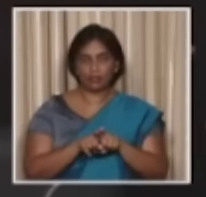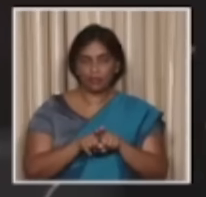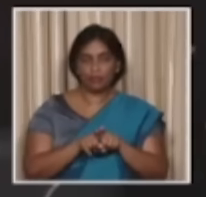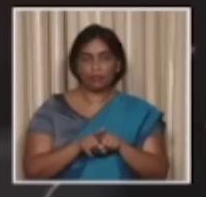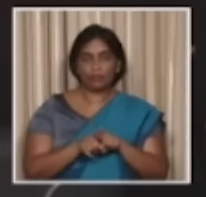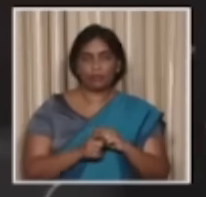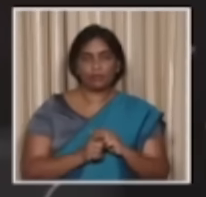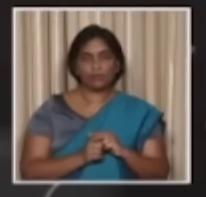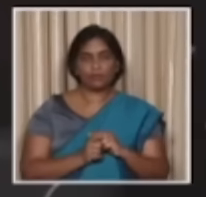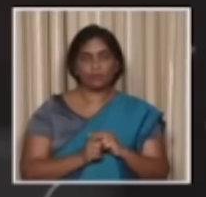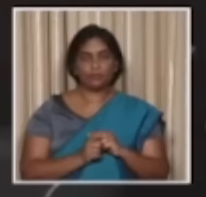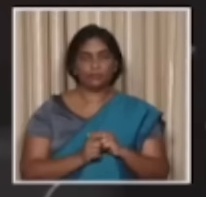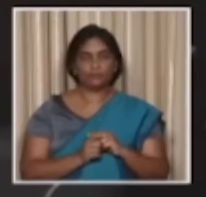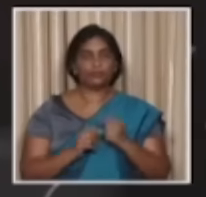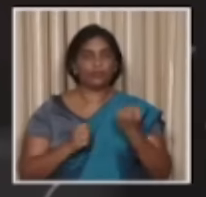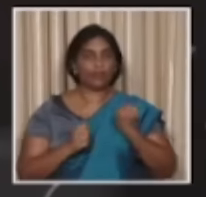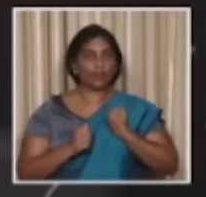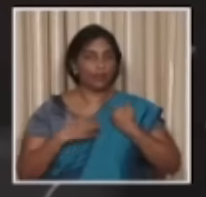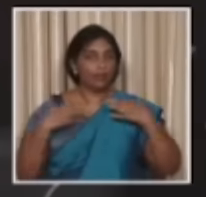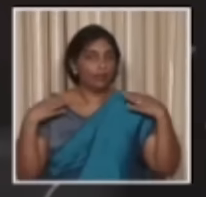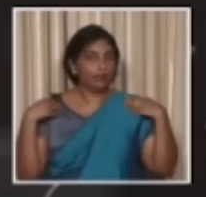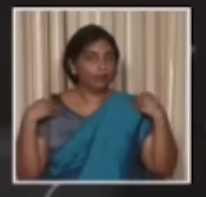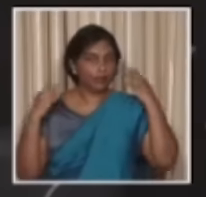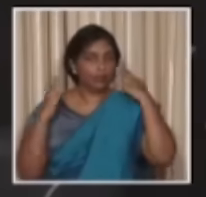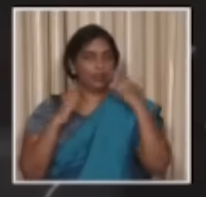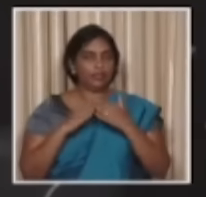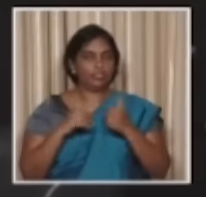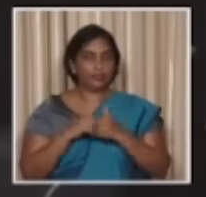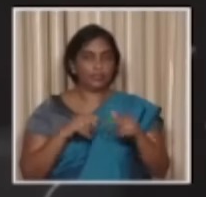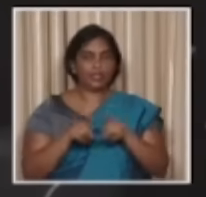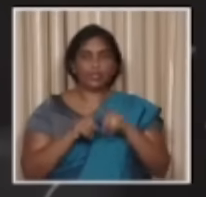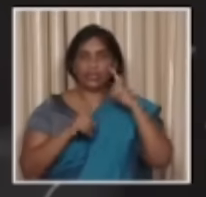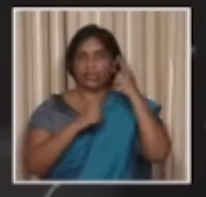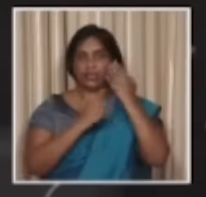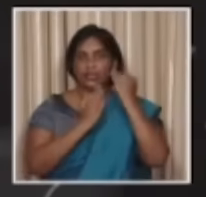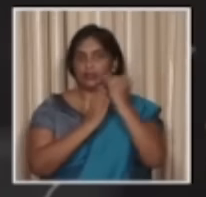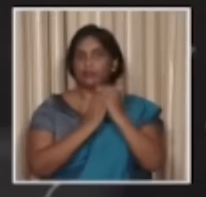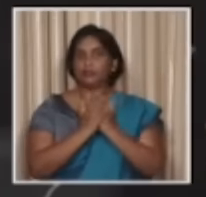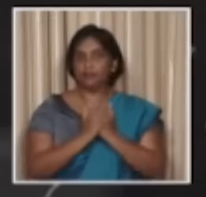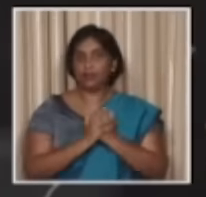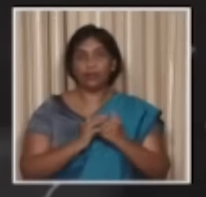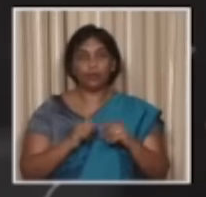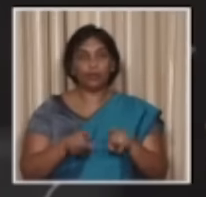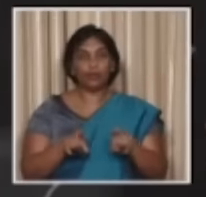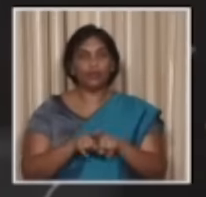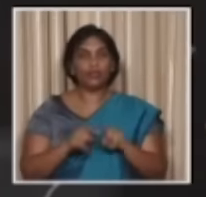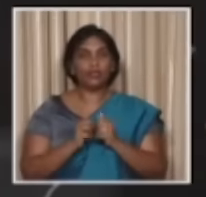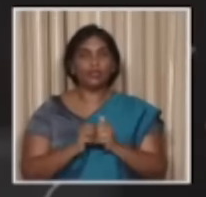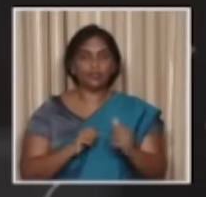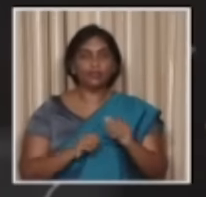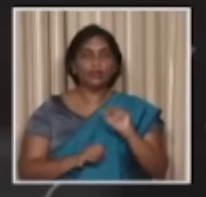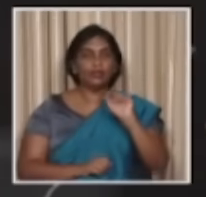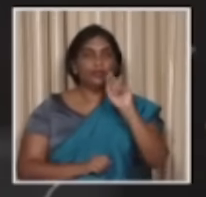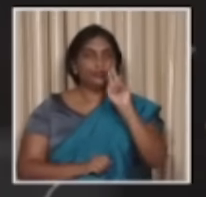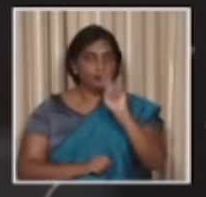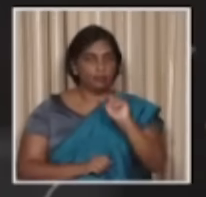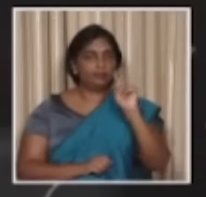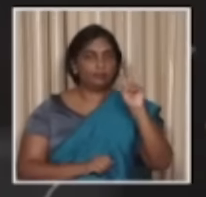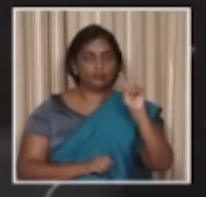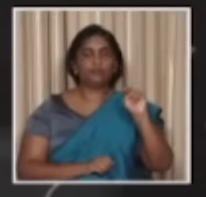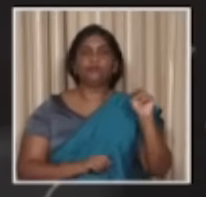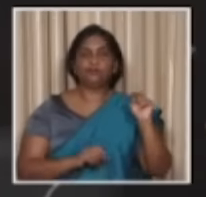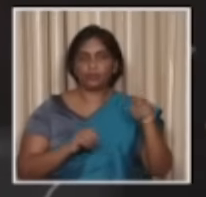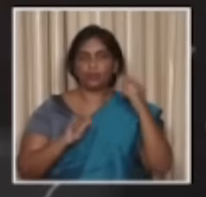තියෙනවා. වෛද්‍ය පහසුකම් වෙනුවෙන් අපට ලැබිලා තියෙන වාර්තා අනුව නම් 2020 රුපියල් කෝටි